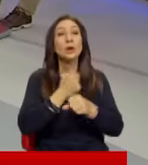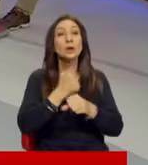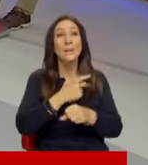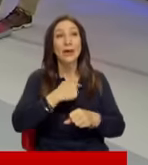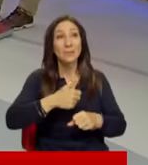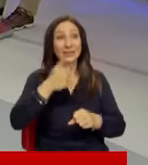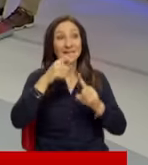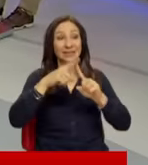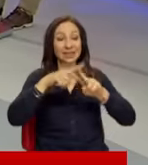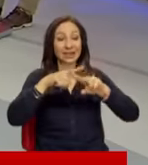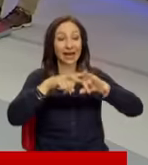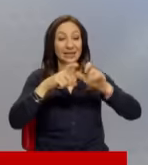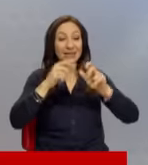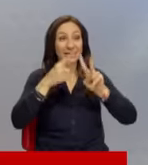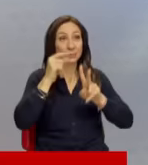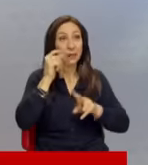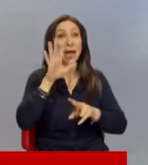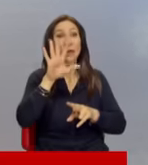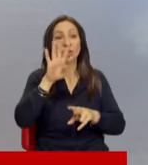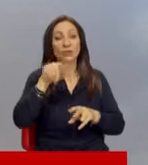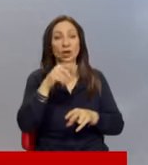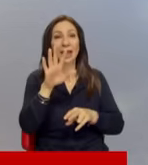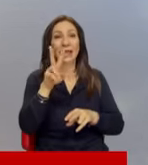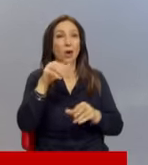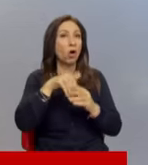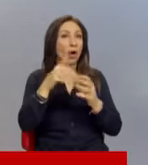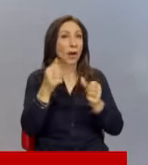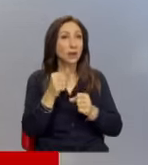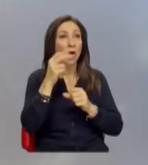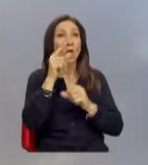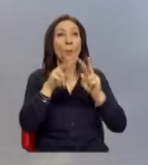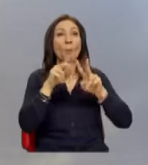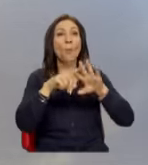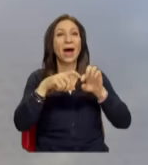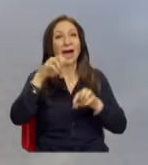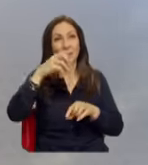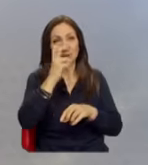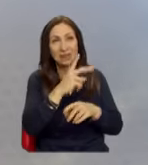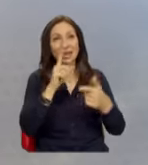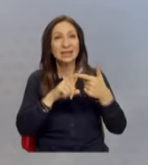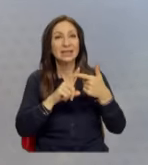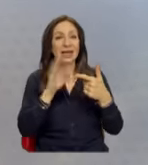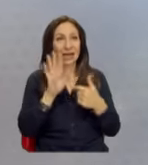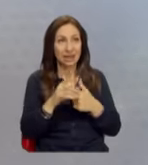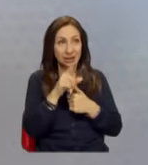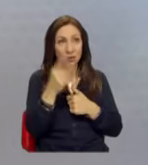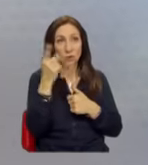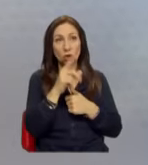Başkanlığı Tahsin Erdem %54,52 oy aldı. Ömer Selim Alansa ikinci sırada kaldı. AK Parti'nin